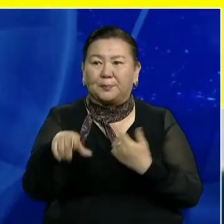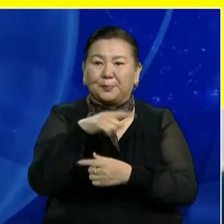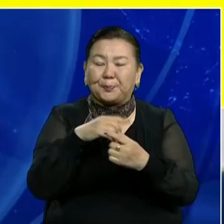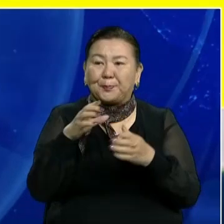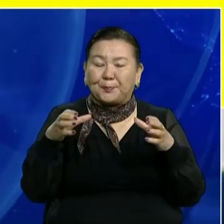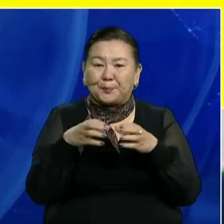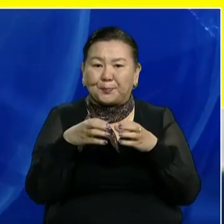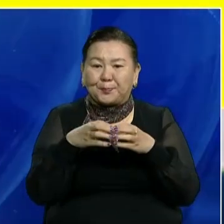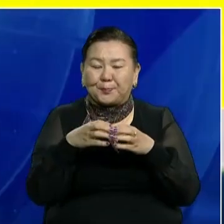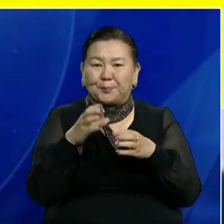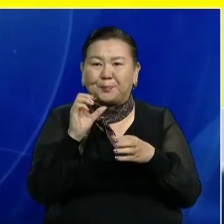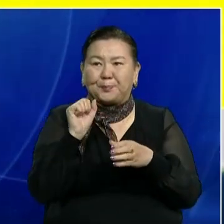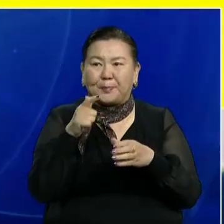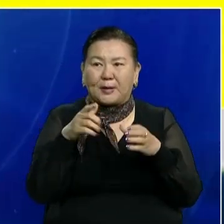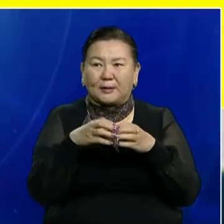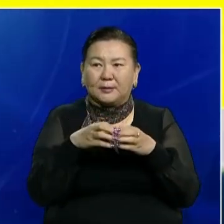Эра лидер